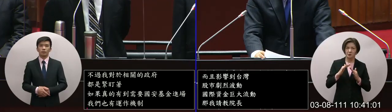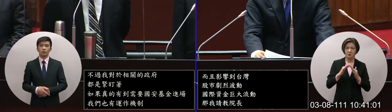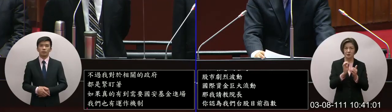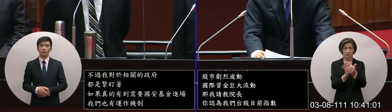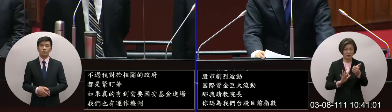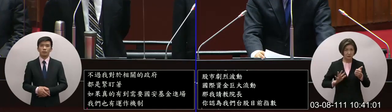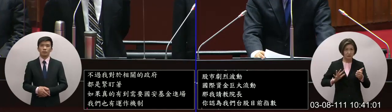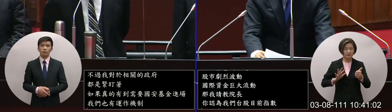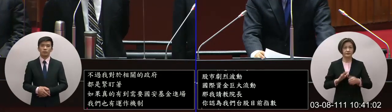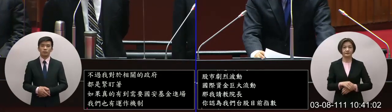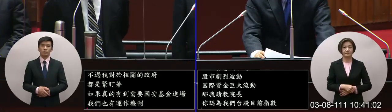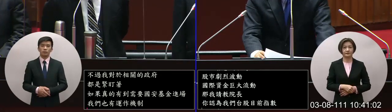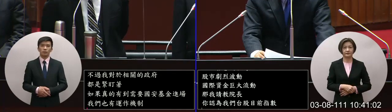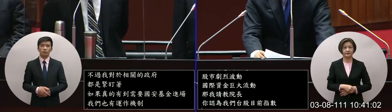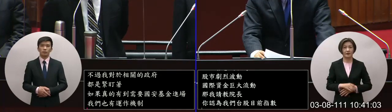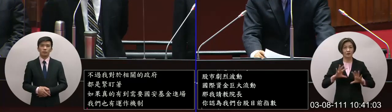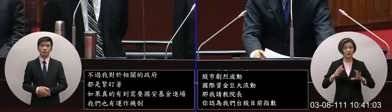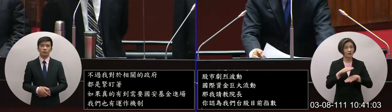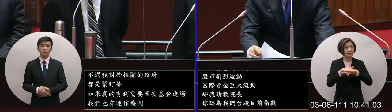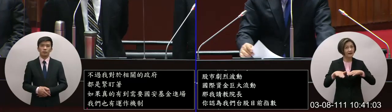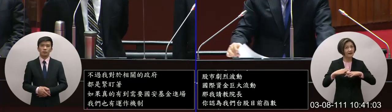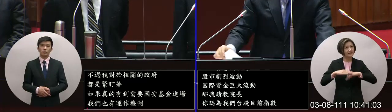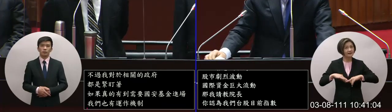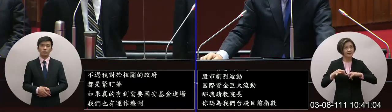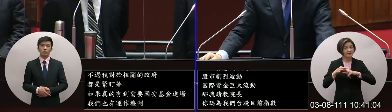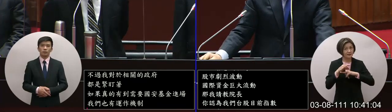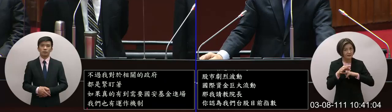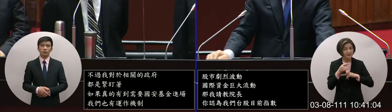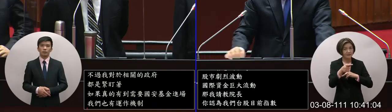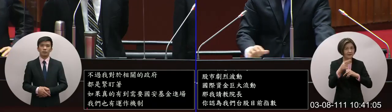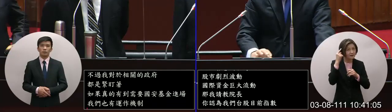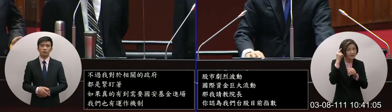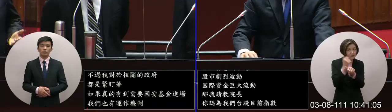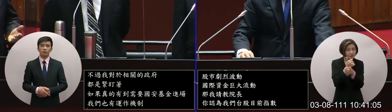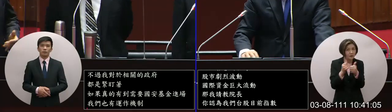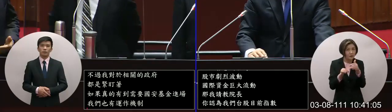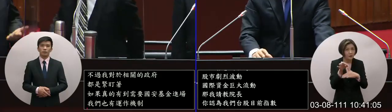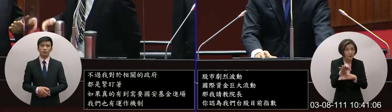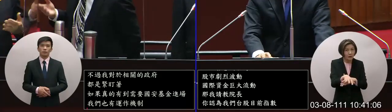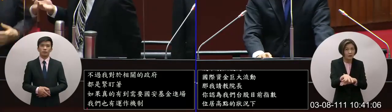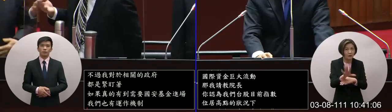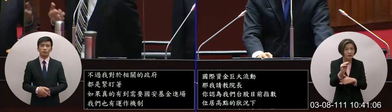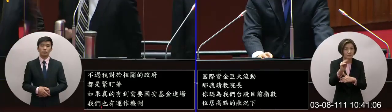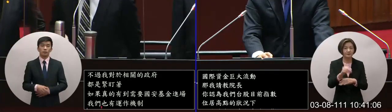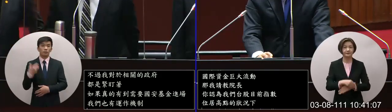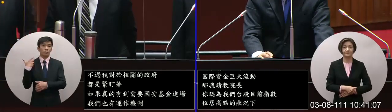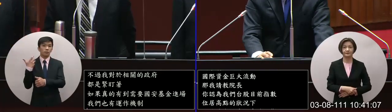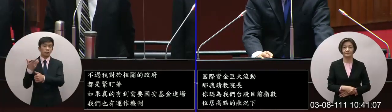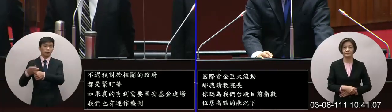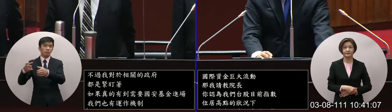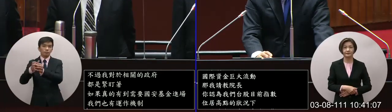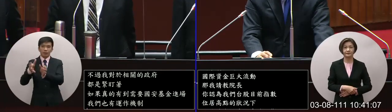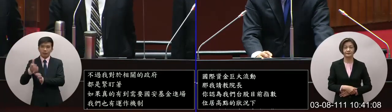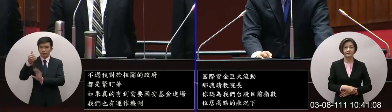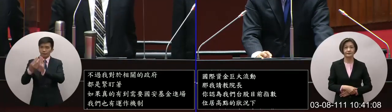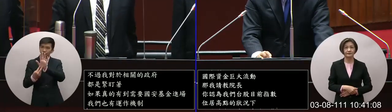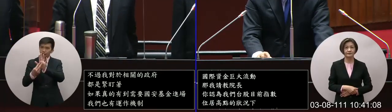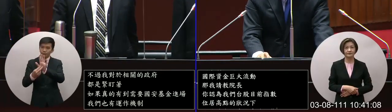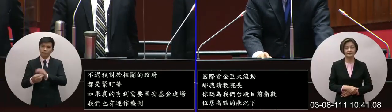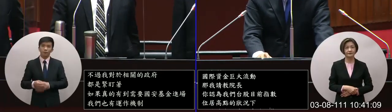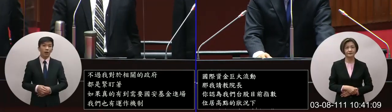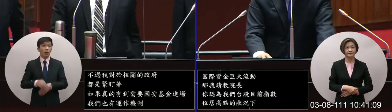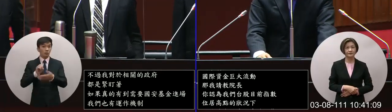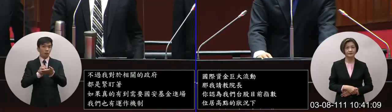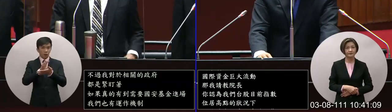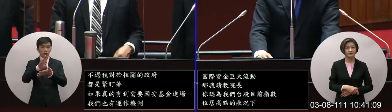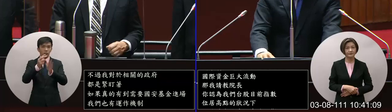响，那国安基金有没有考量要护盘的必要性？ 这个我请部长给你说明一下。 跟委员报告，